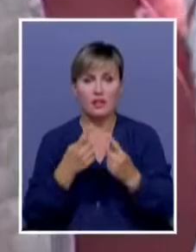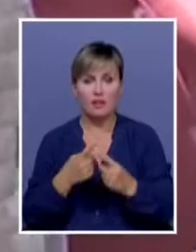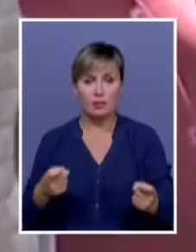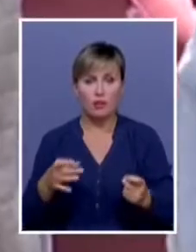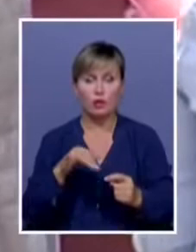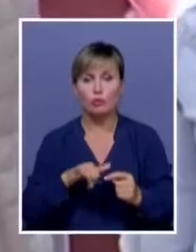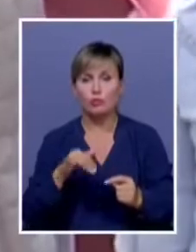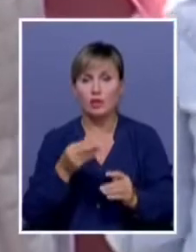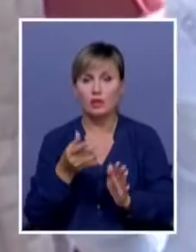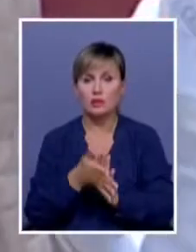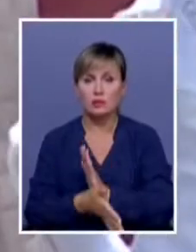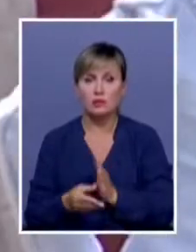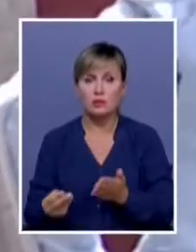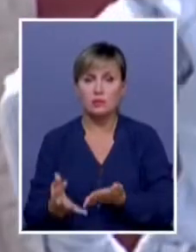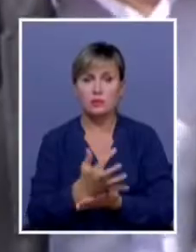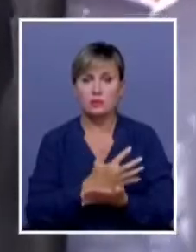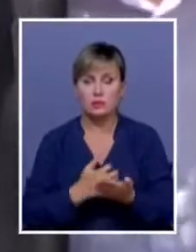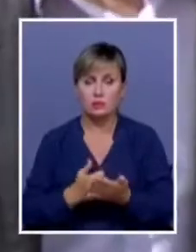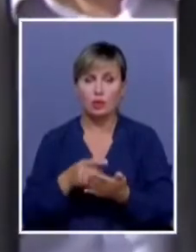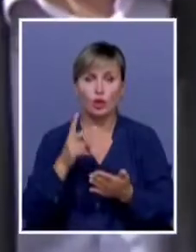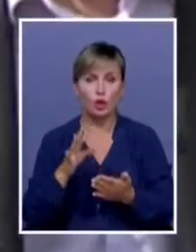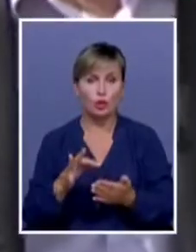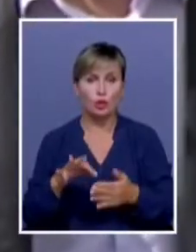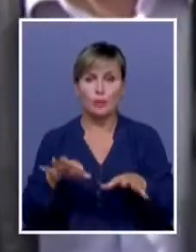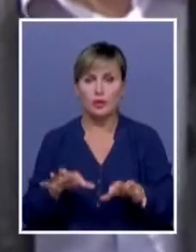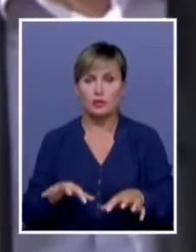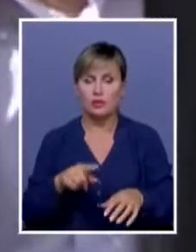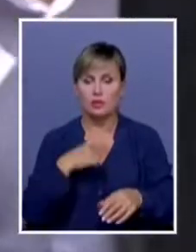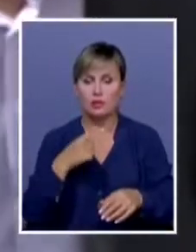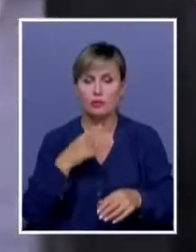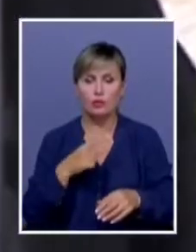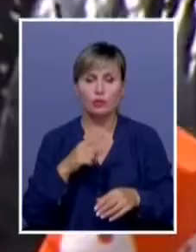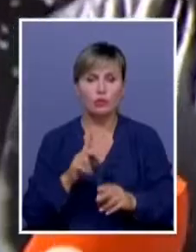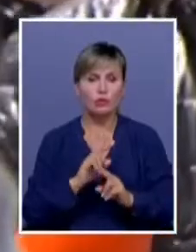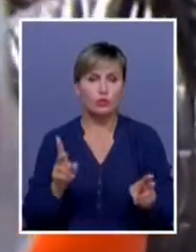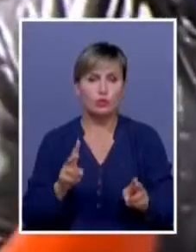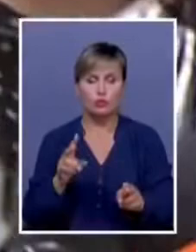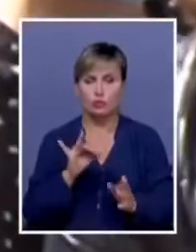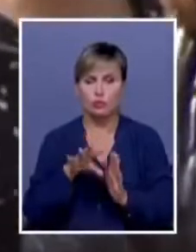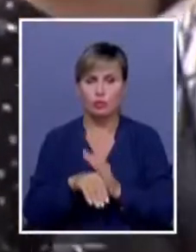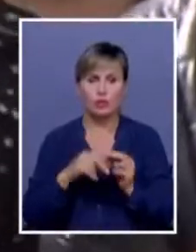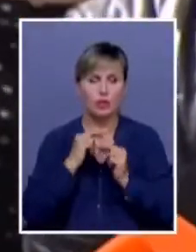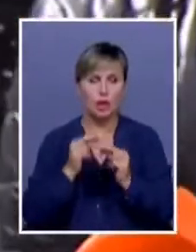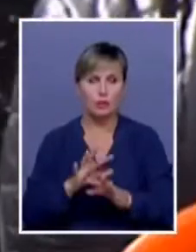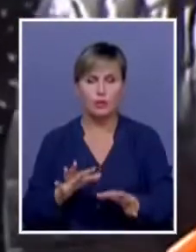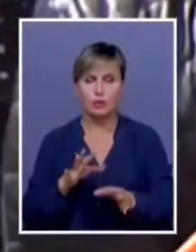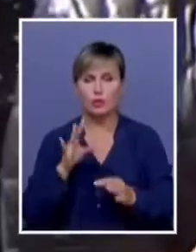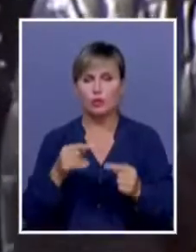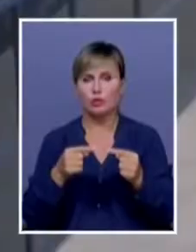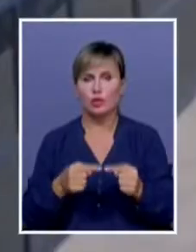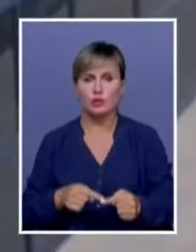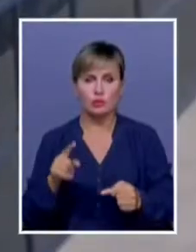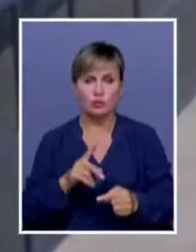о том, куда расходуются собранные средства. Однако сама председатель утверждает, что к ней никто из вкладчиков не обращался. При этом уточнила,